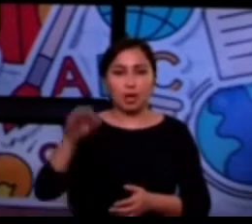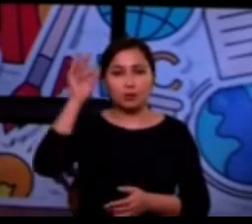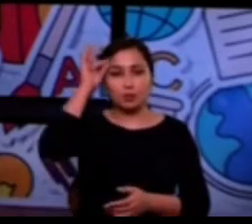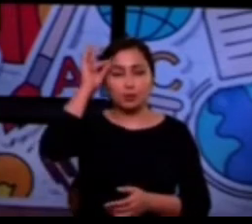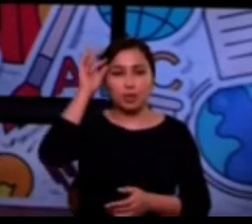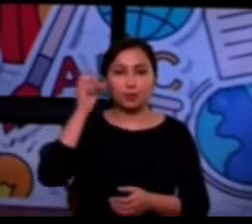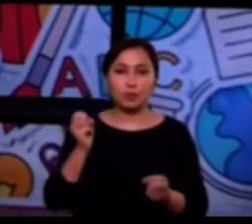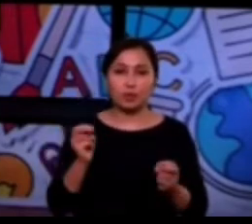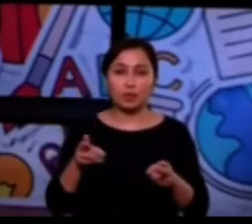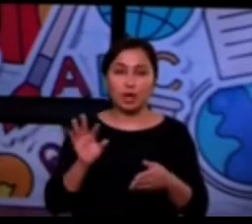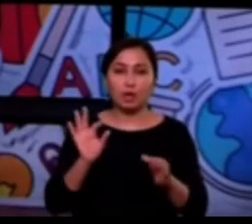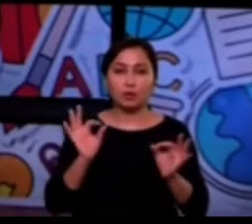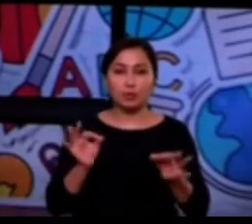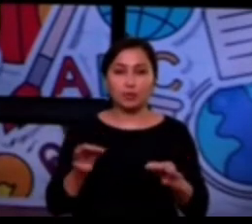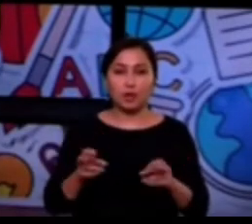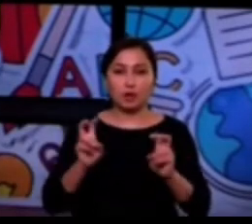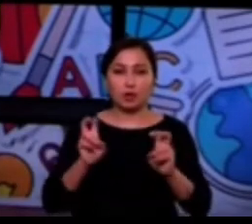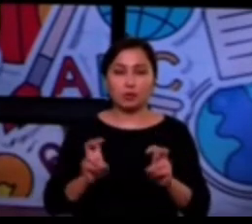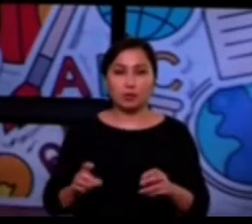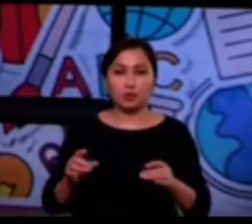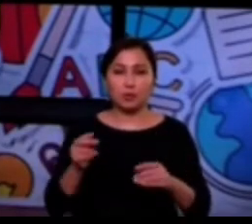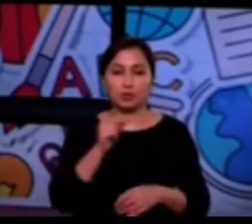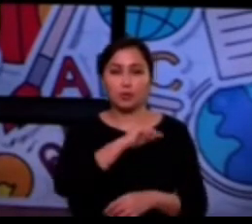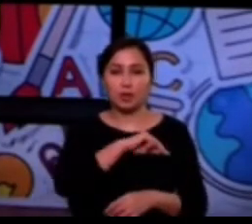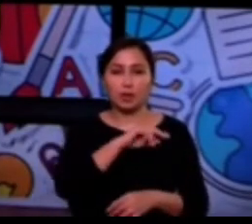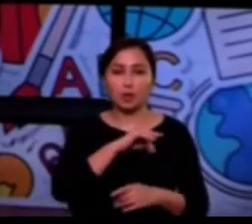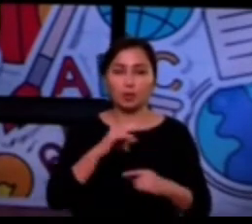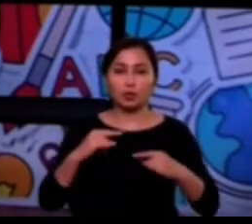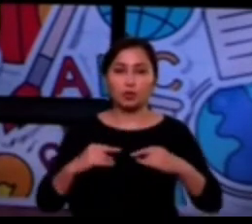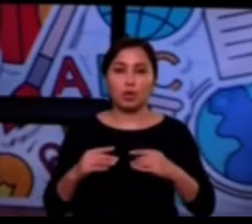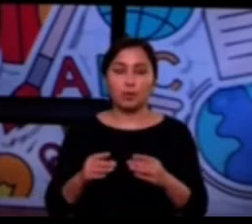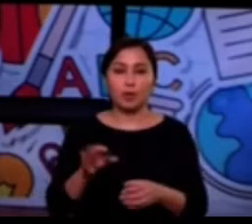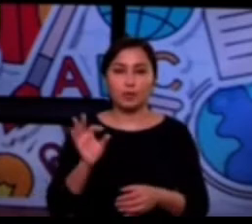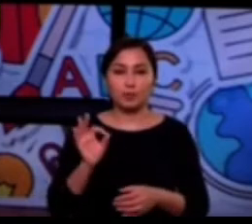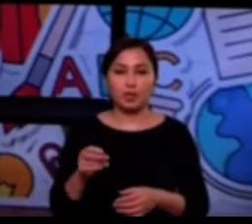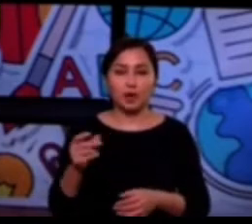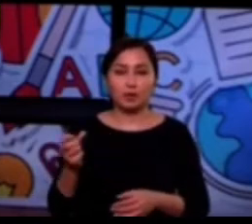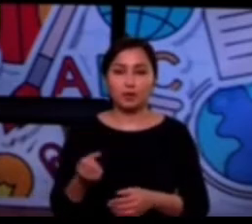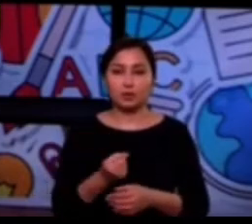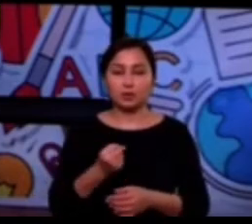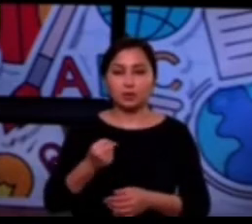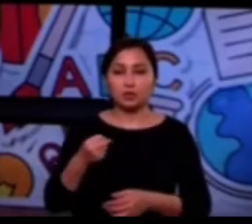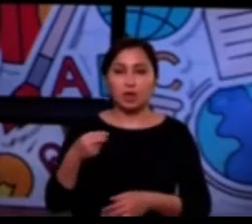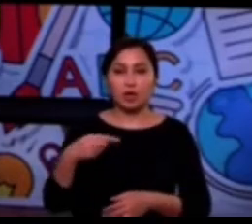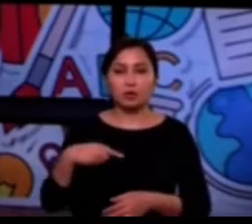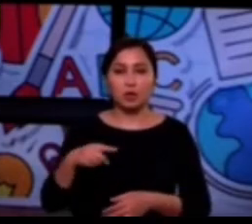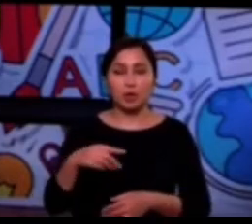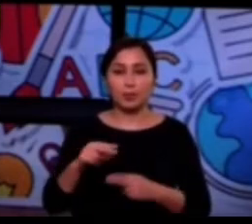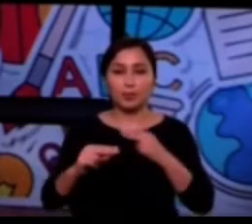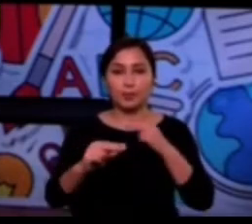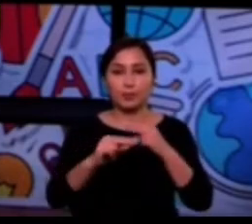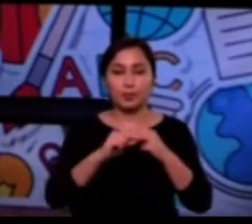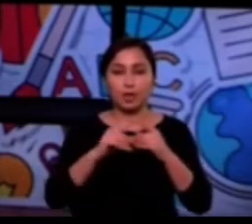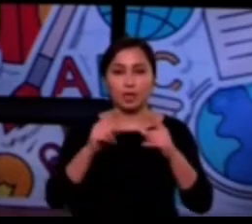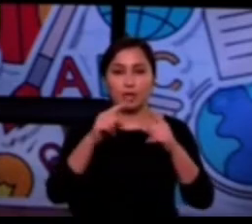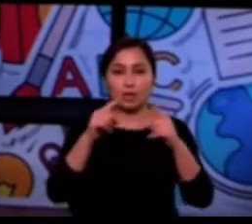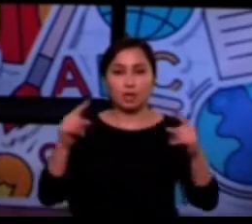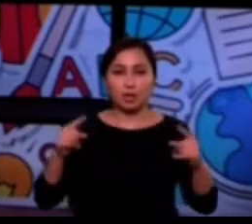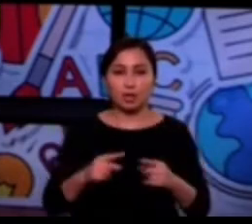Вспоминаем, как правильно сидеть за рабочим столом и как правильно держать ручку. Внимательно посмотрите на